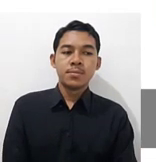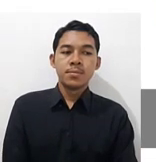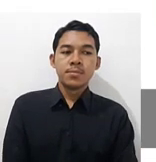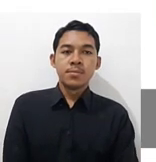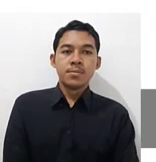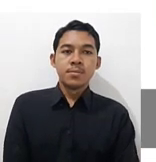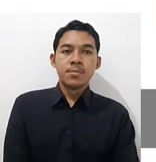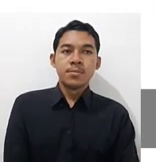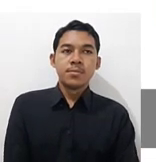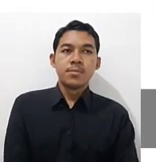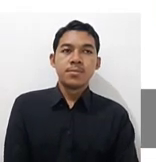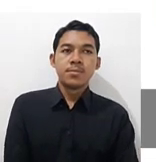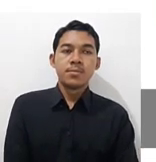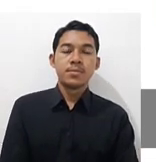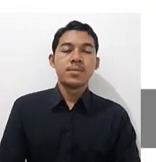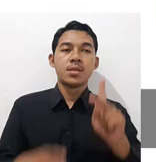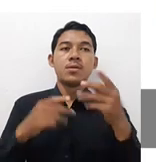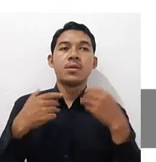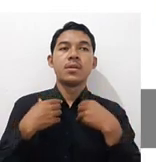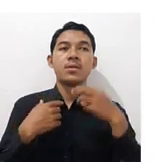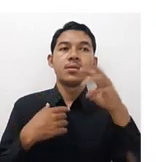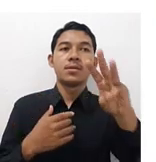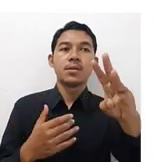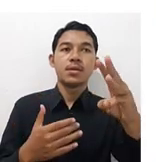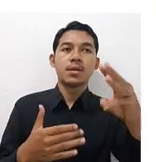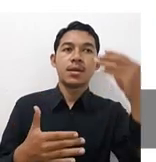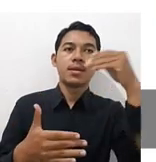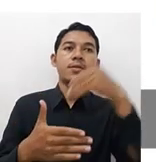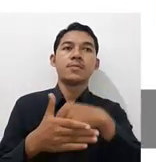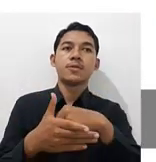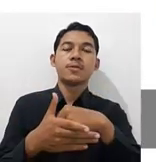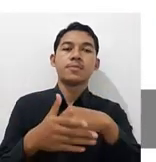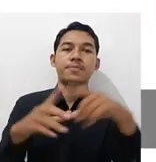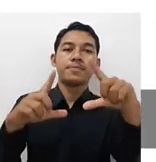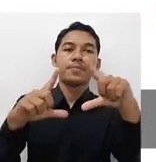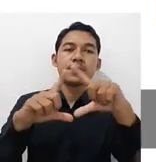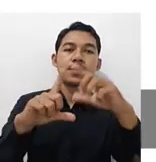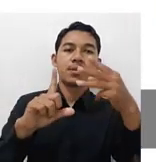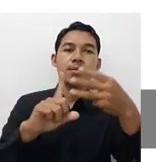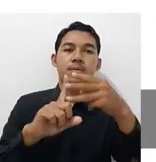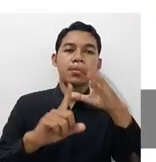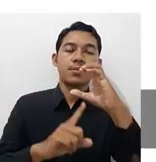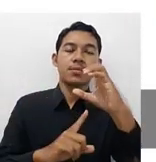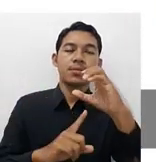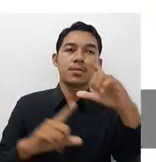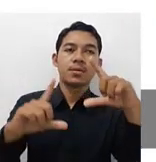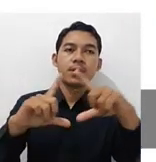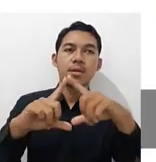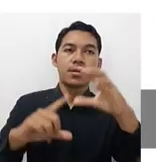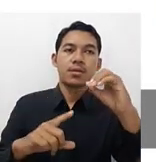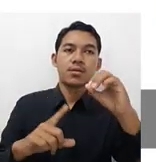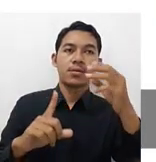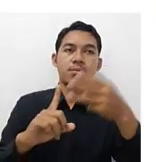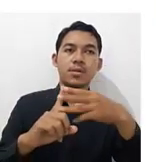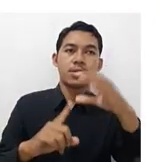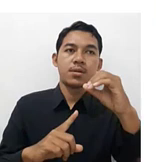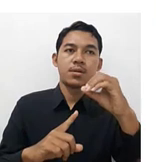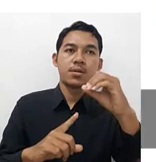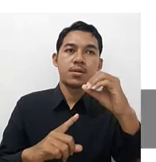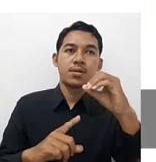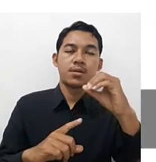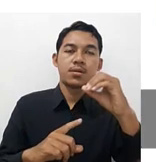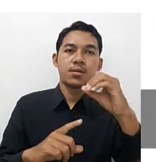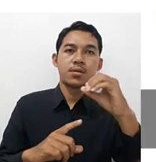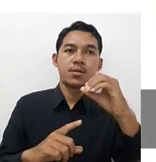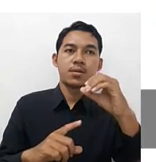Nah jadi kalau saya ada 3 input A, B, C, misalnya A nya 0, B nya 0, C nya 1, nah